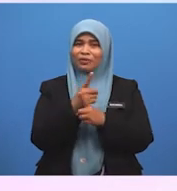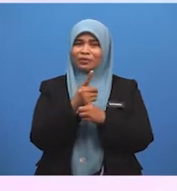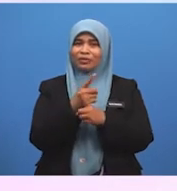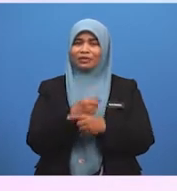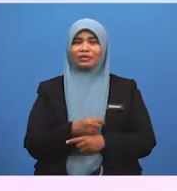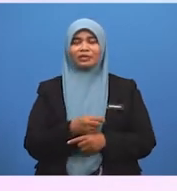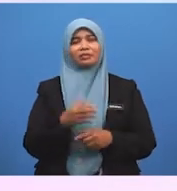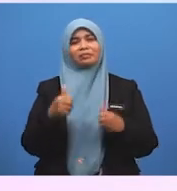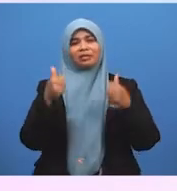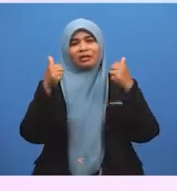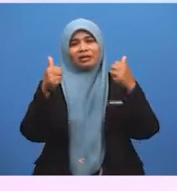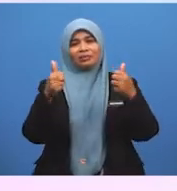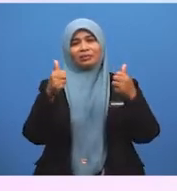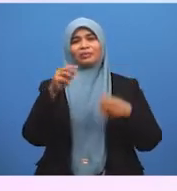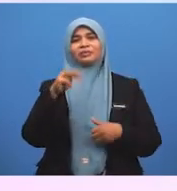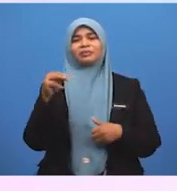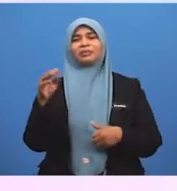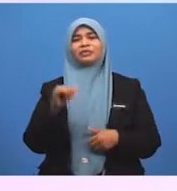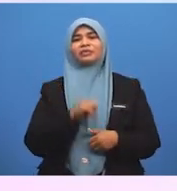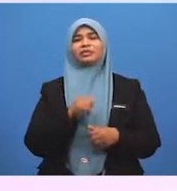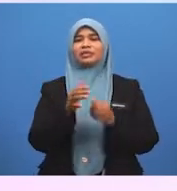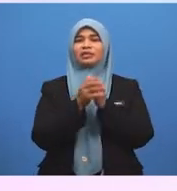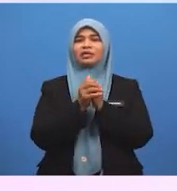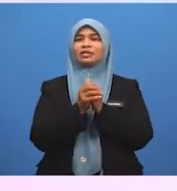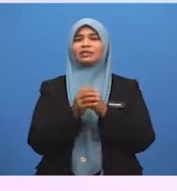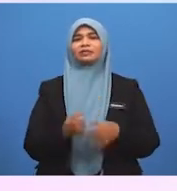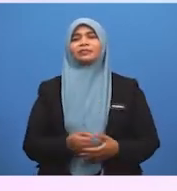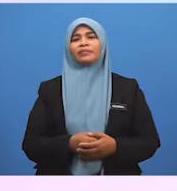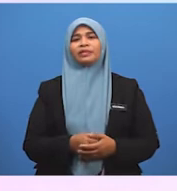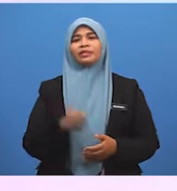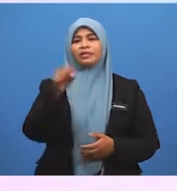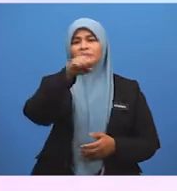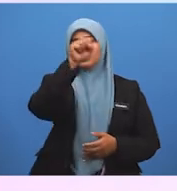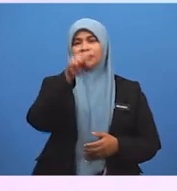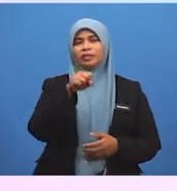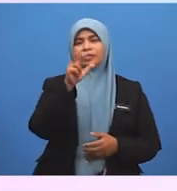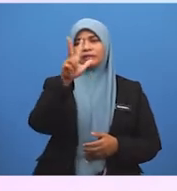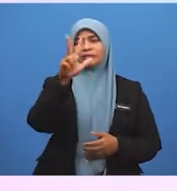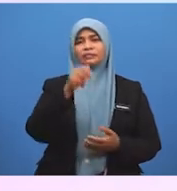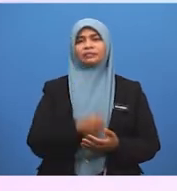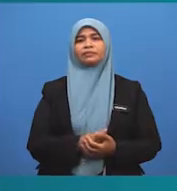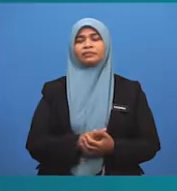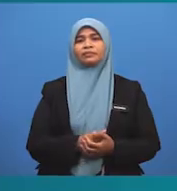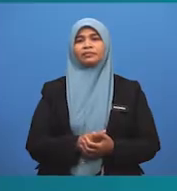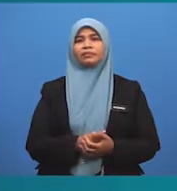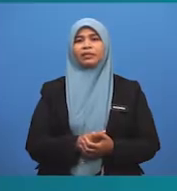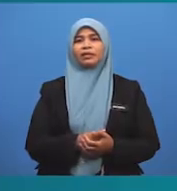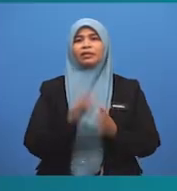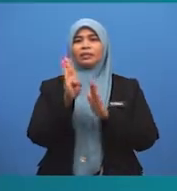Betul? Hebat murid-murid saya. Syabas. Soalan